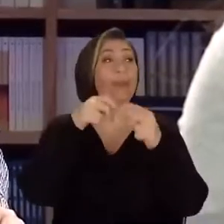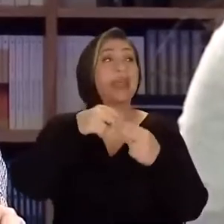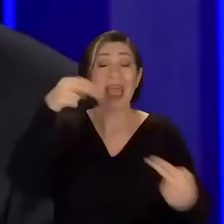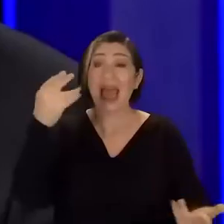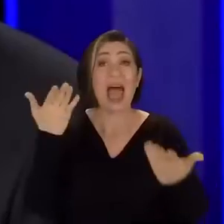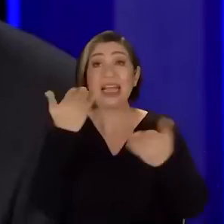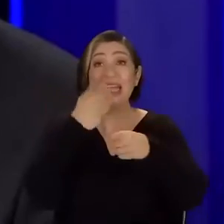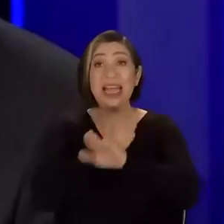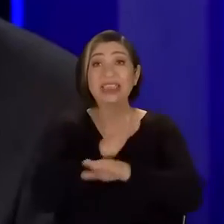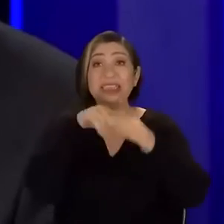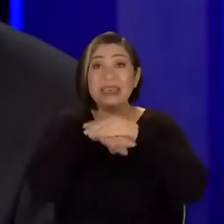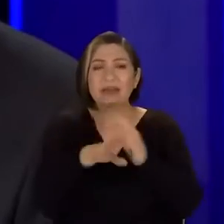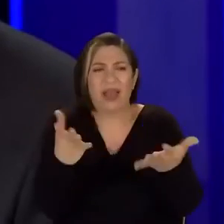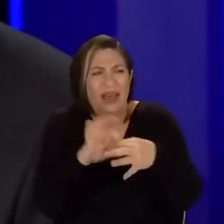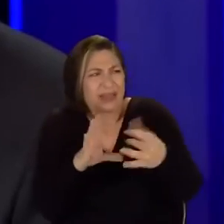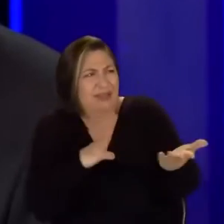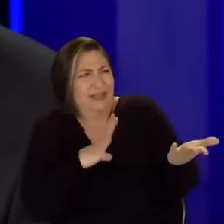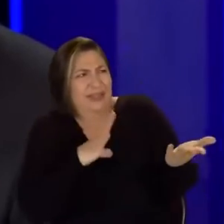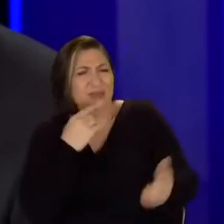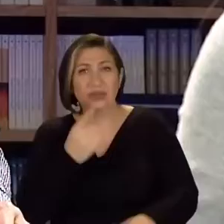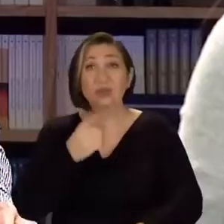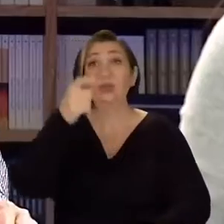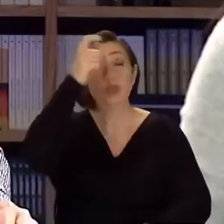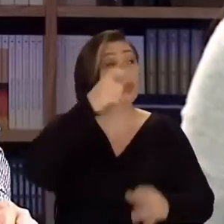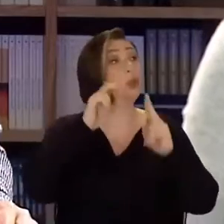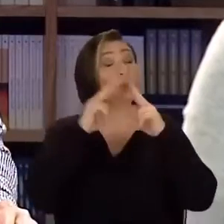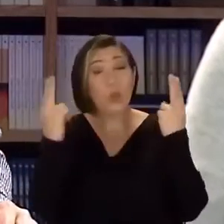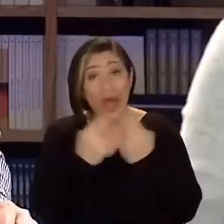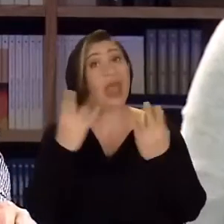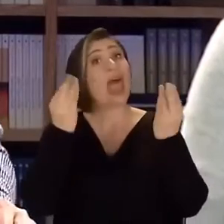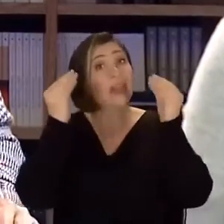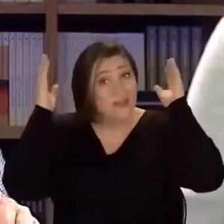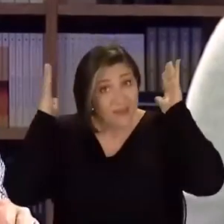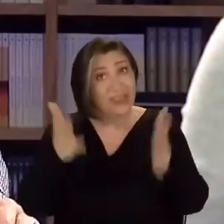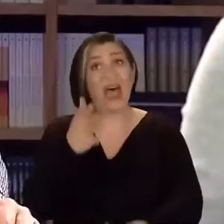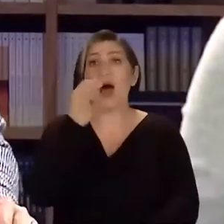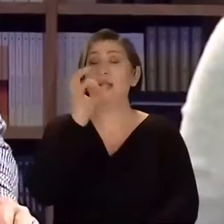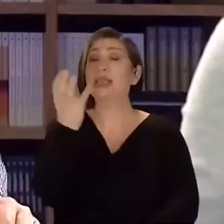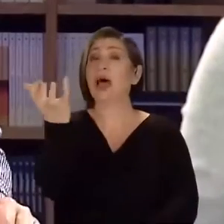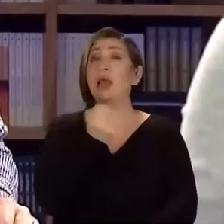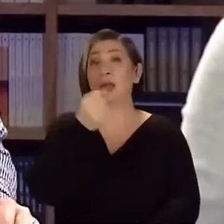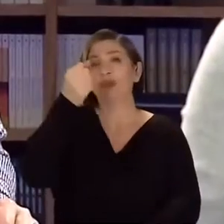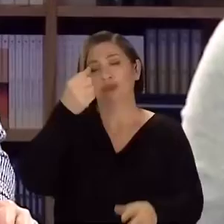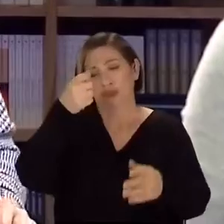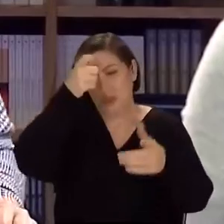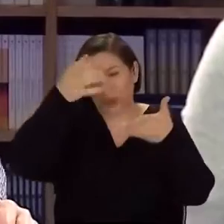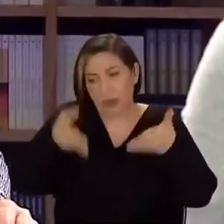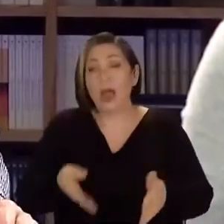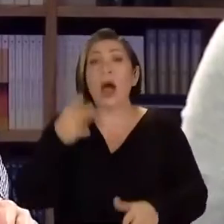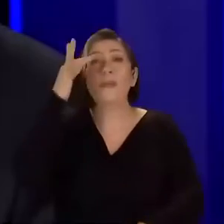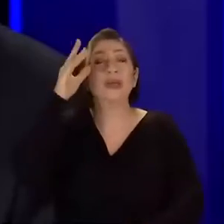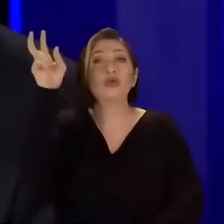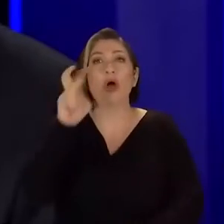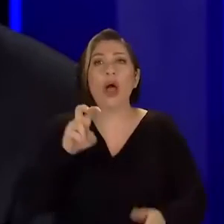hikayeleri hangi gerçeği saklıyor? Ne alakası var diyeceksiniz. Türkiye dünyada en çok altın alan ülke oldu. Amerika